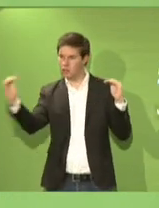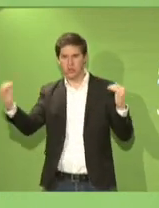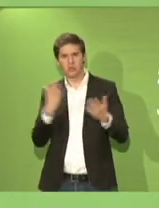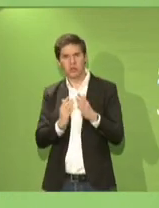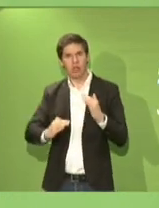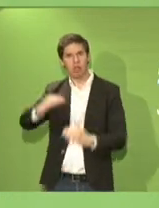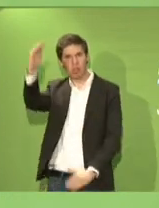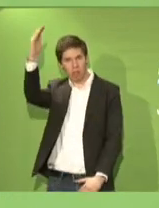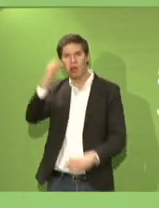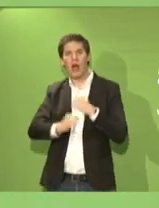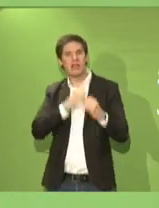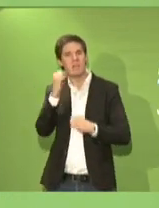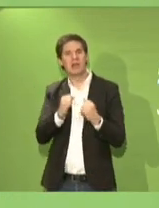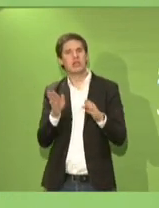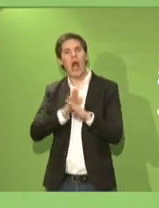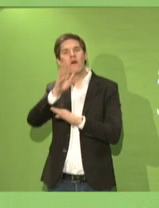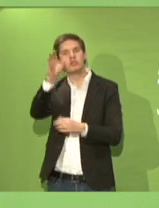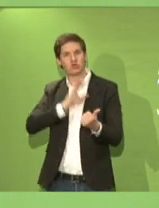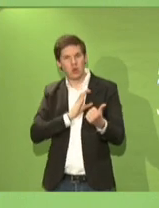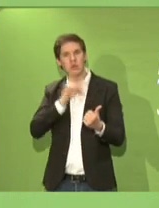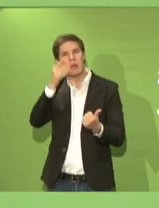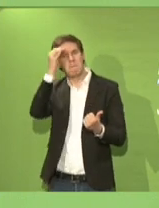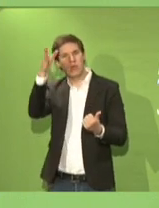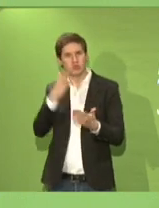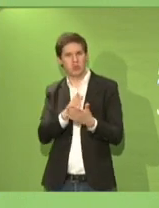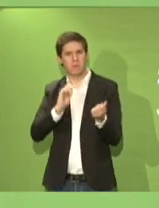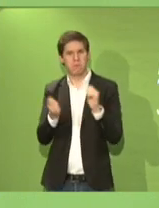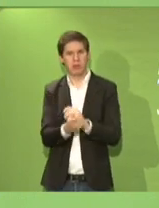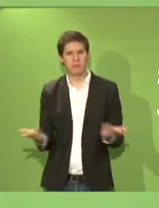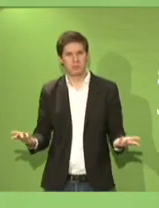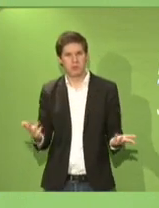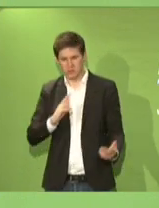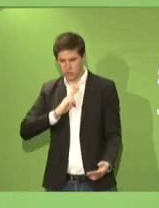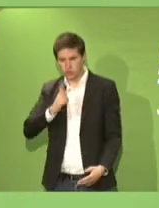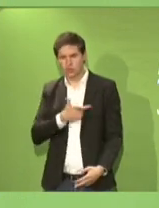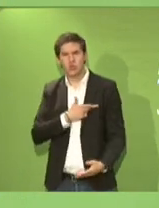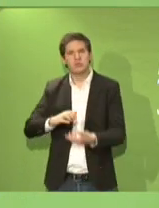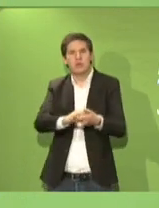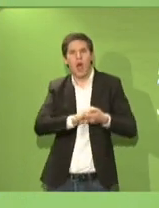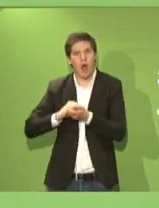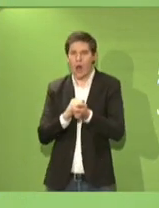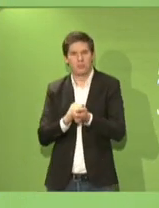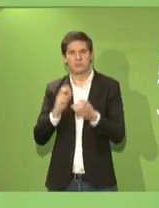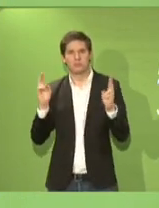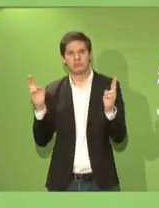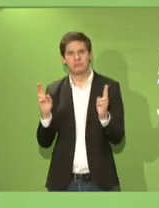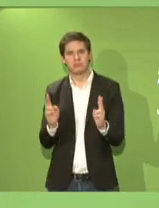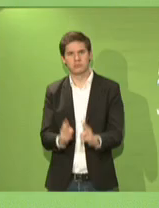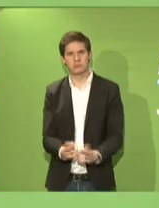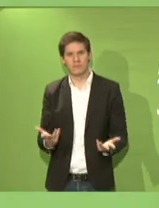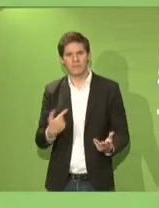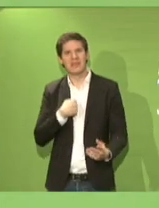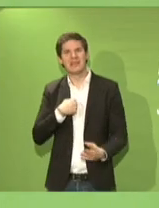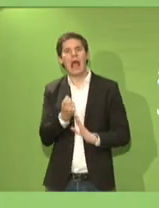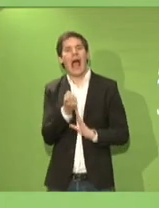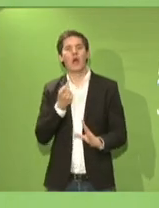von Bildungs- und Aufstiegschancen führt. Die soziale Durchlässigkeit unserer Gesellschaft nimmt ab. Die Herkunft ist wichtiger